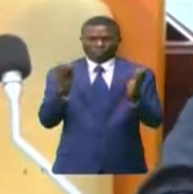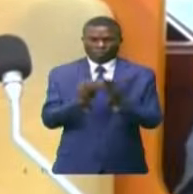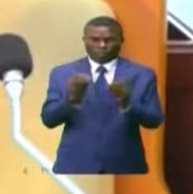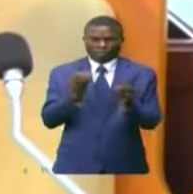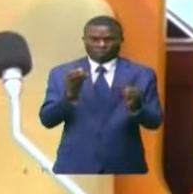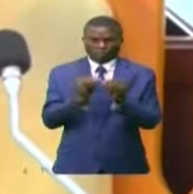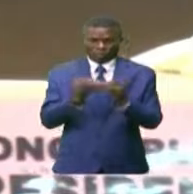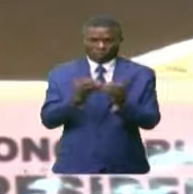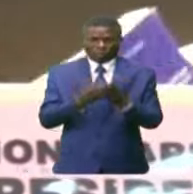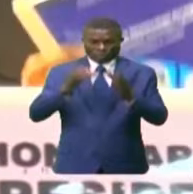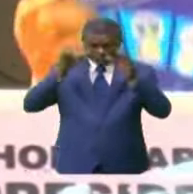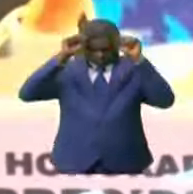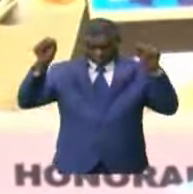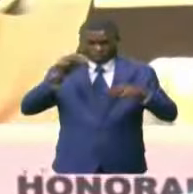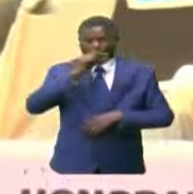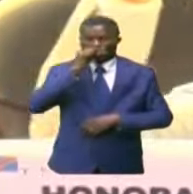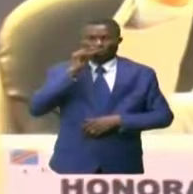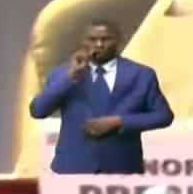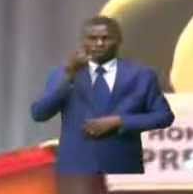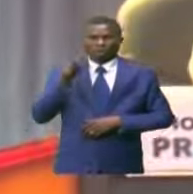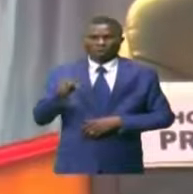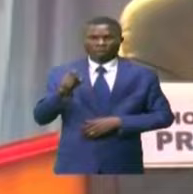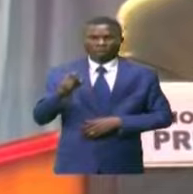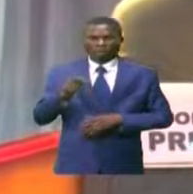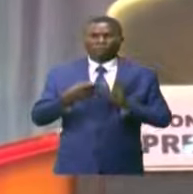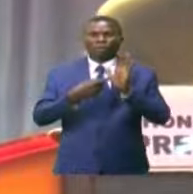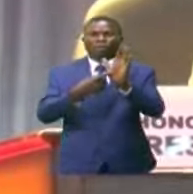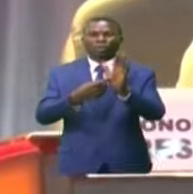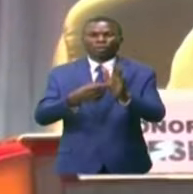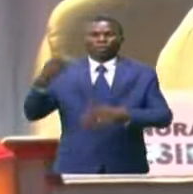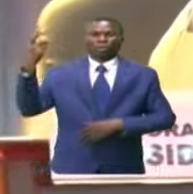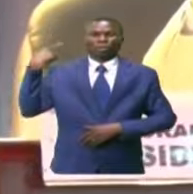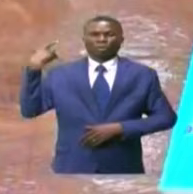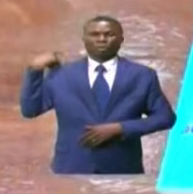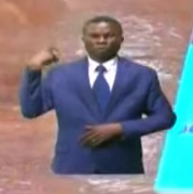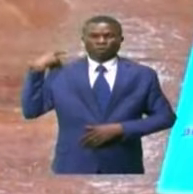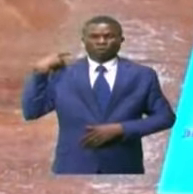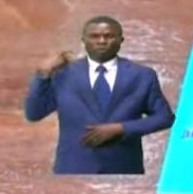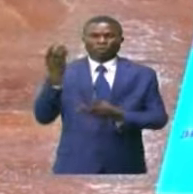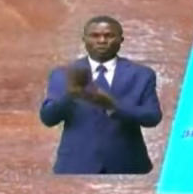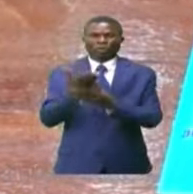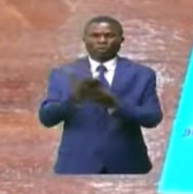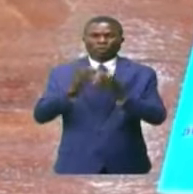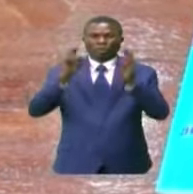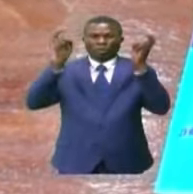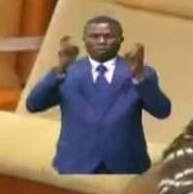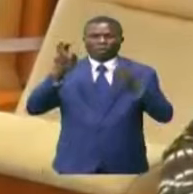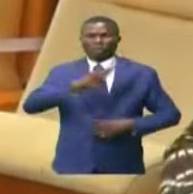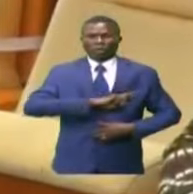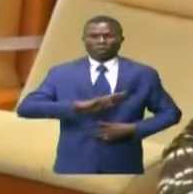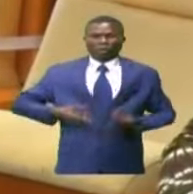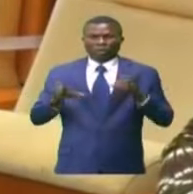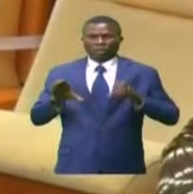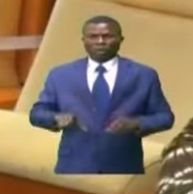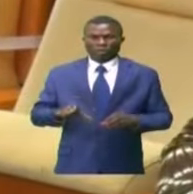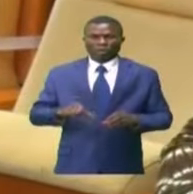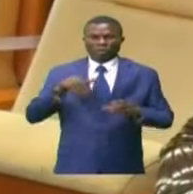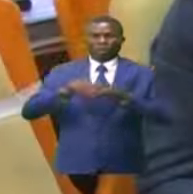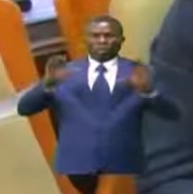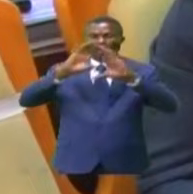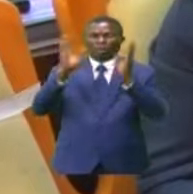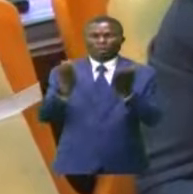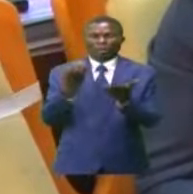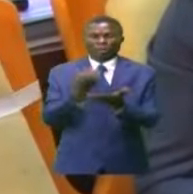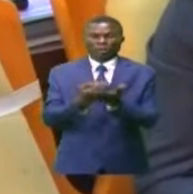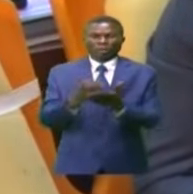le président Christophe Mbosso Kodiapwanga a présenté aux élus nationaux l'ouvrage intitulé « La RDC dans les communautés